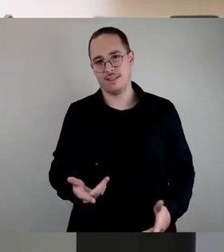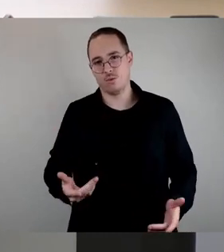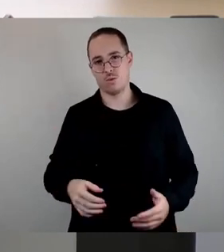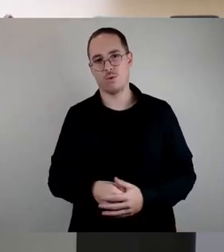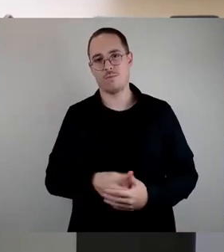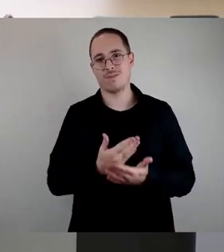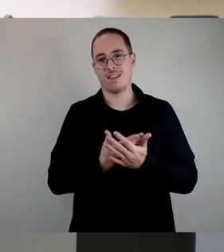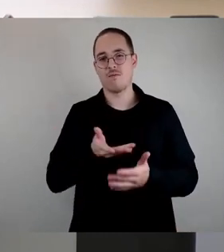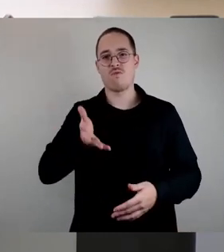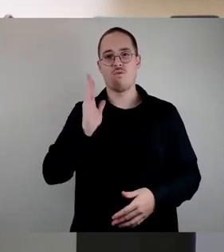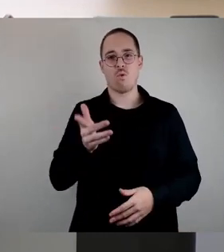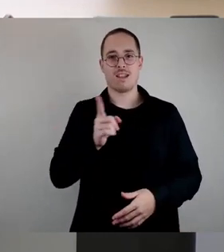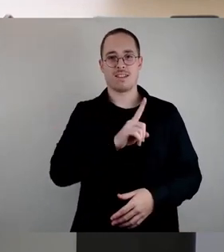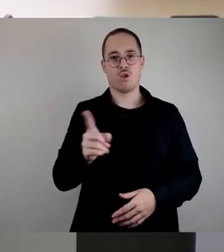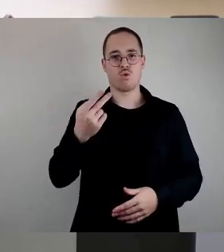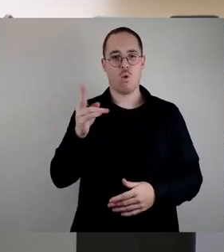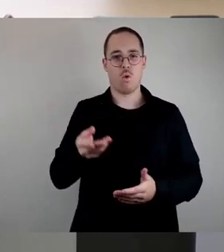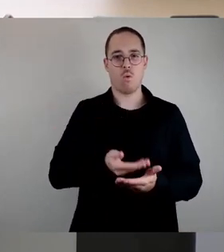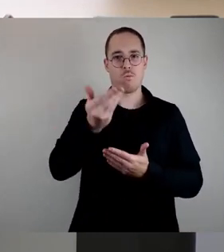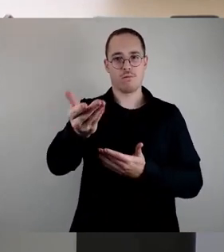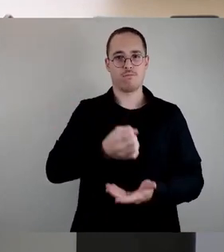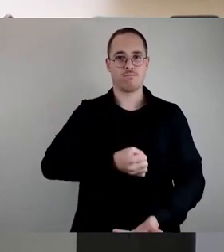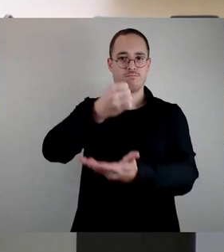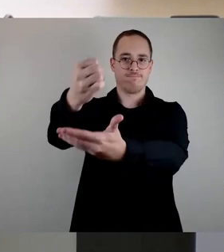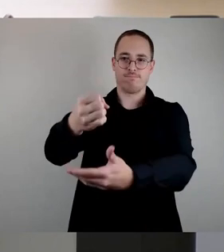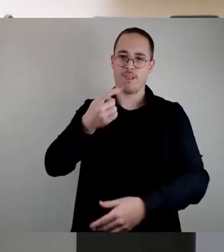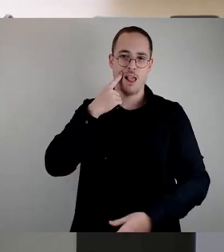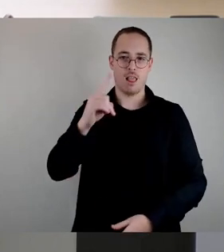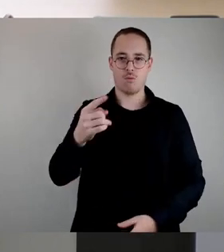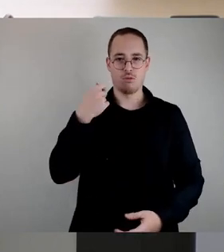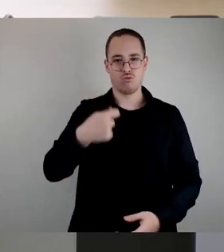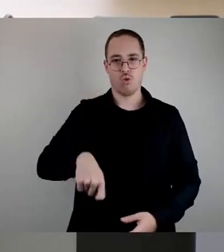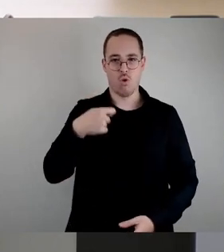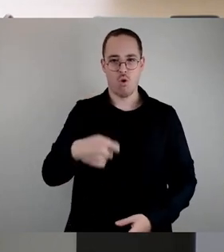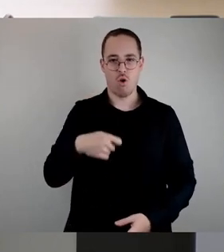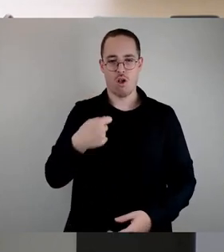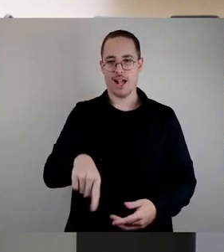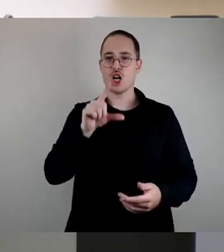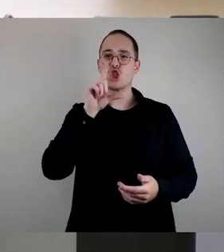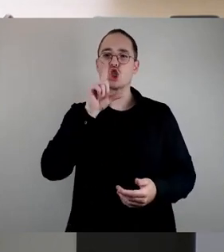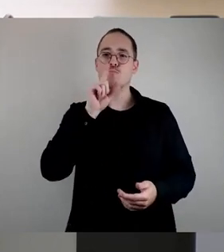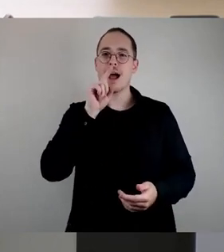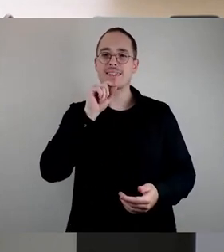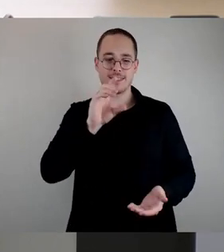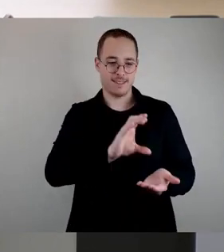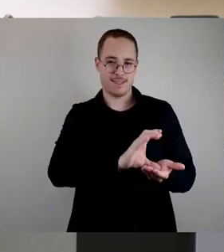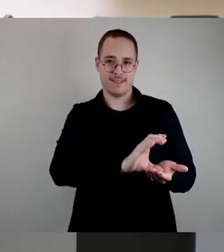mega teurer Spatz in der Hand, würde ich mal sagen. Die Fußradbrücke dagegen,